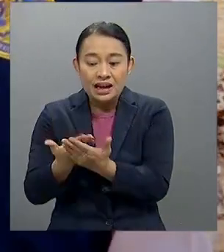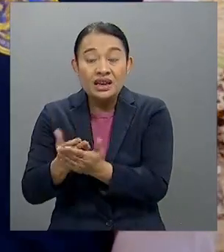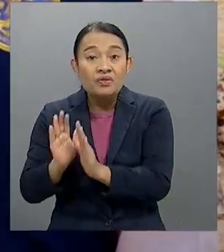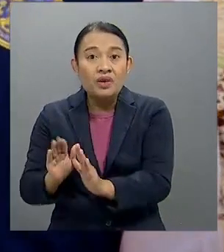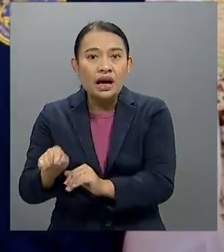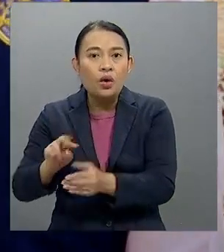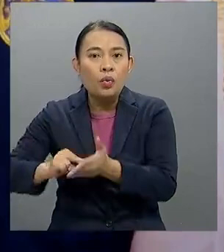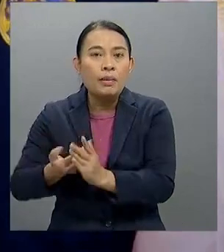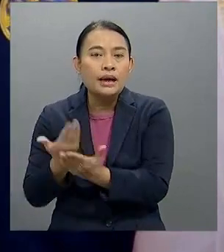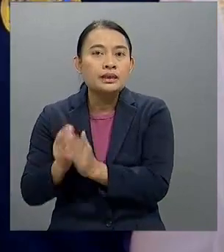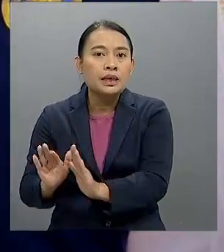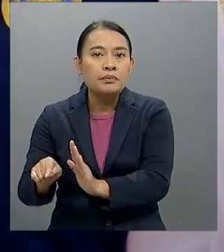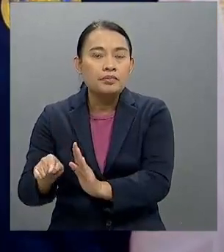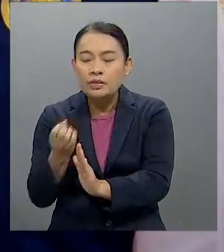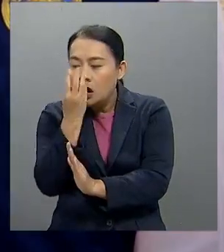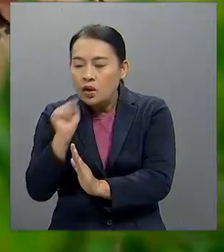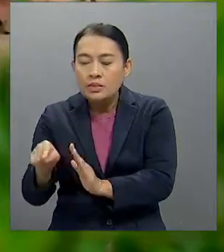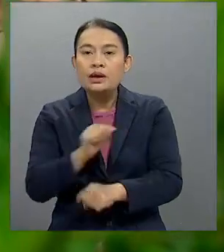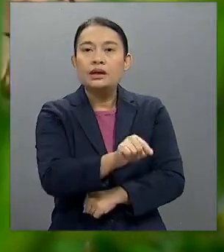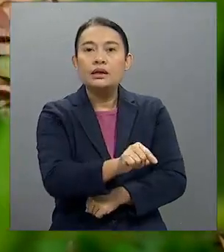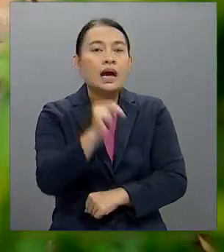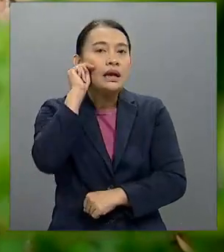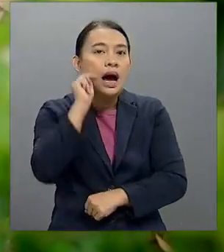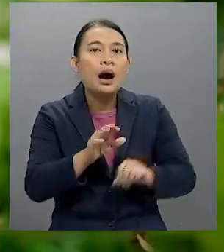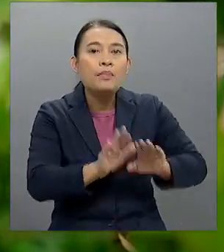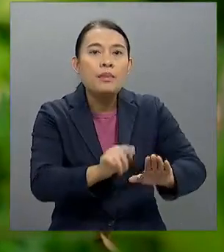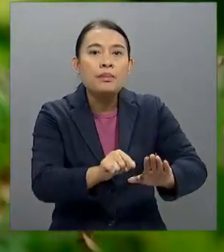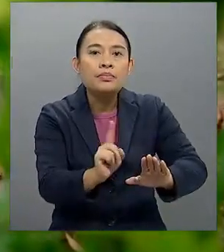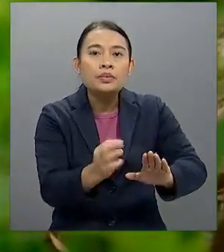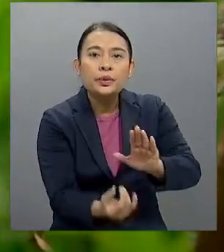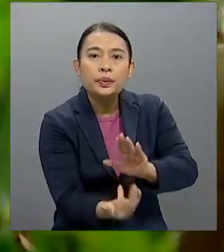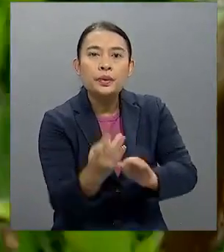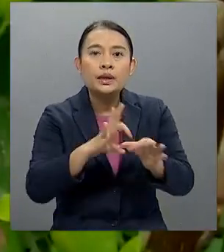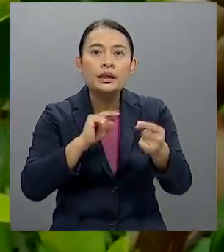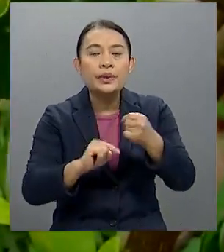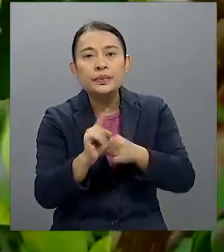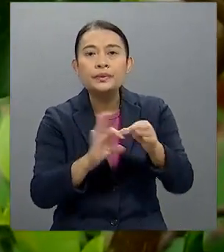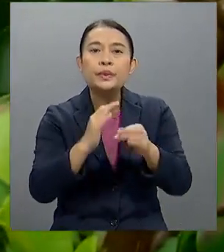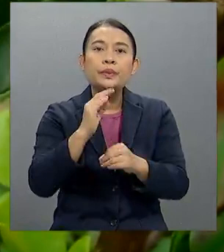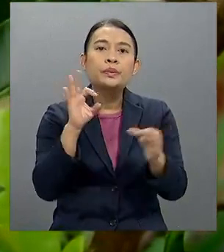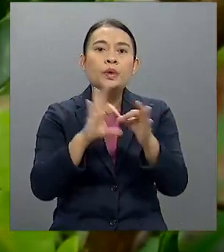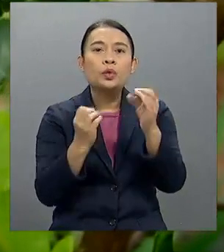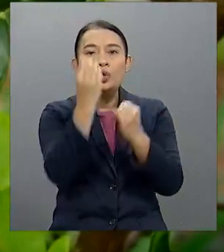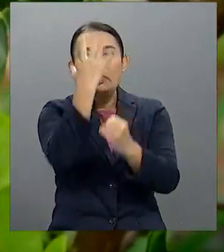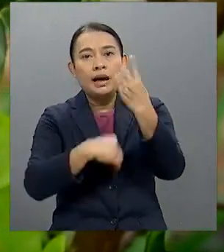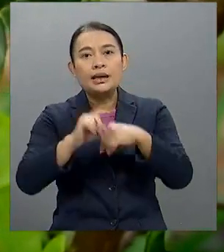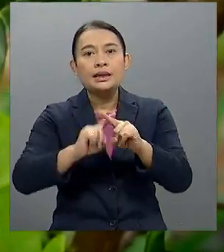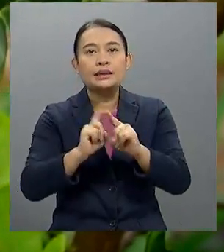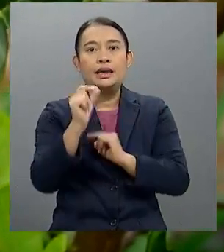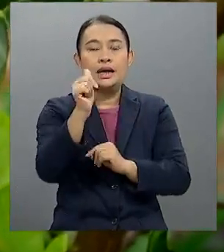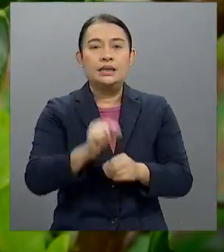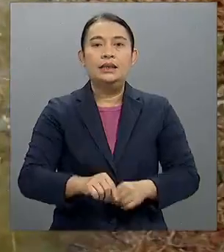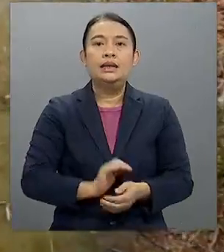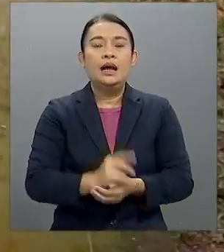ได้ดอกเบี้ยฝากน้ำเราก็ได้ดอกเบี้ยก็คือความชุ่มชื้นแล้วก็การลดความเสียหายจาก ความรุนแรงจากอุทกภัยต่